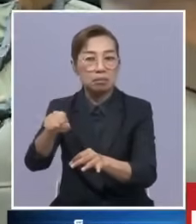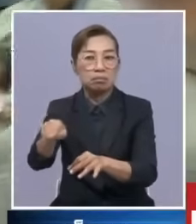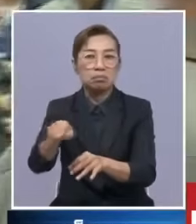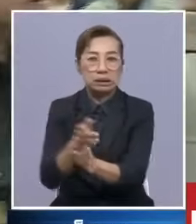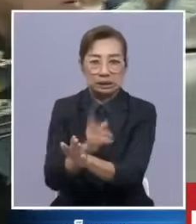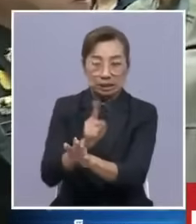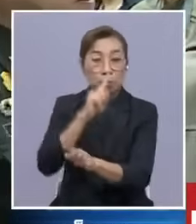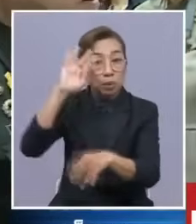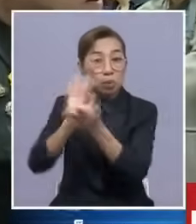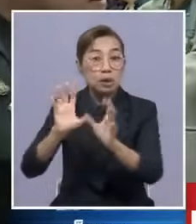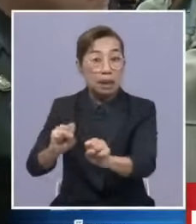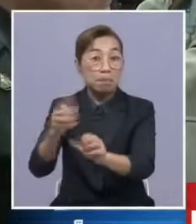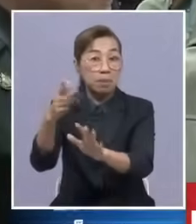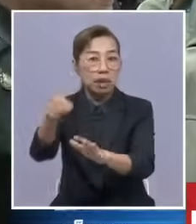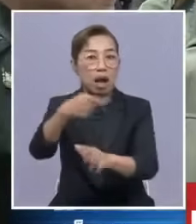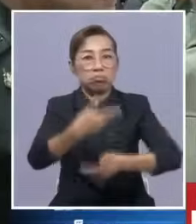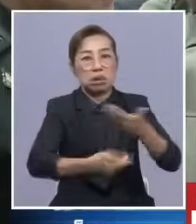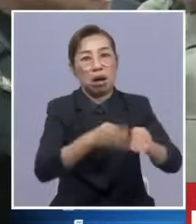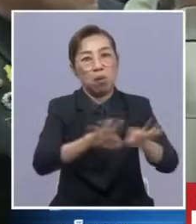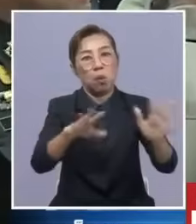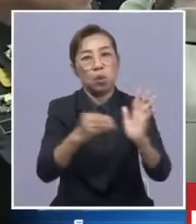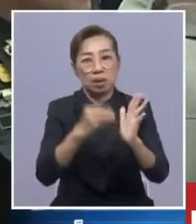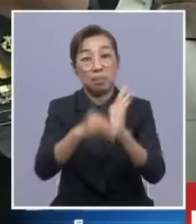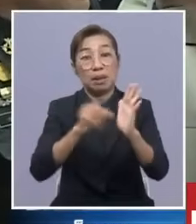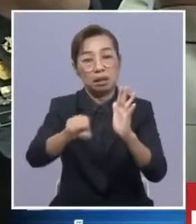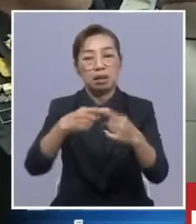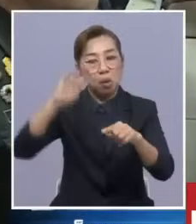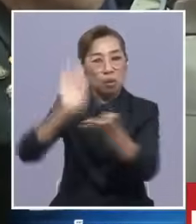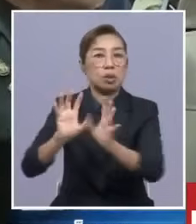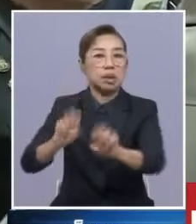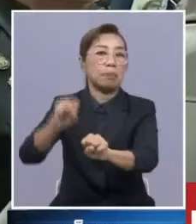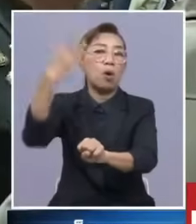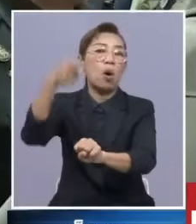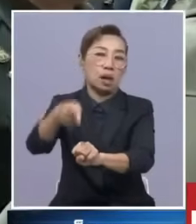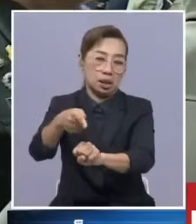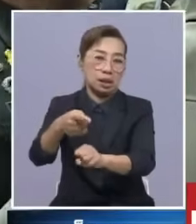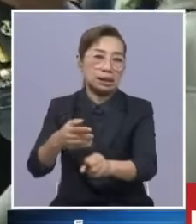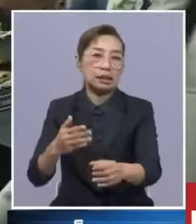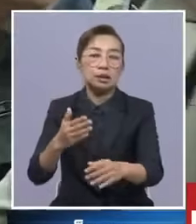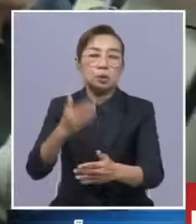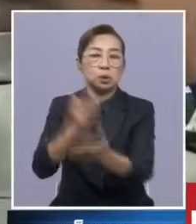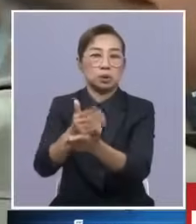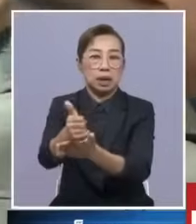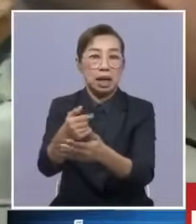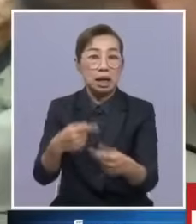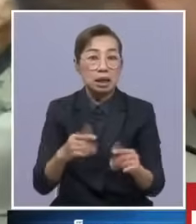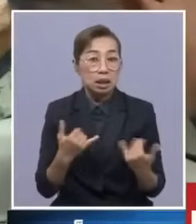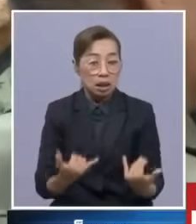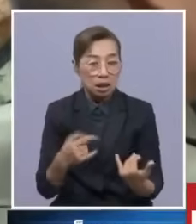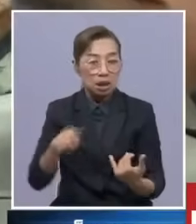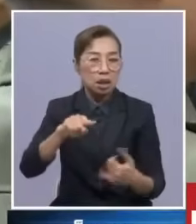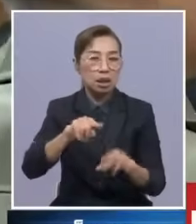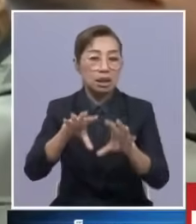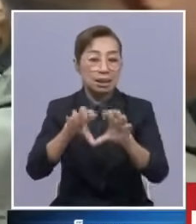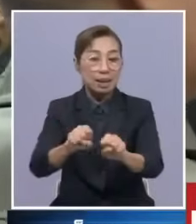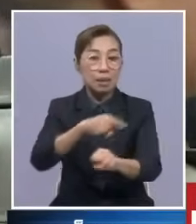ในพื้นที่กรุงเทพมหานครและปริมณฑลค่ะทั้งนี้นะคะทางด้านของรองผู้บัญชาการตำรวจแห่งชาติยังมีการบอกถึงกรณีการจับกลุ่มผู้ต้องหาลัก